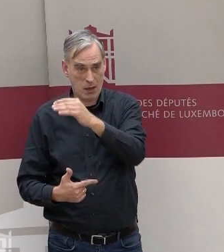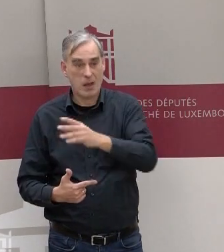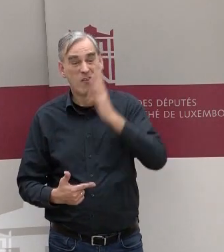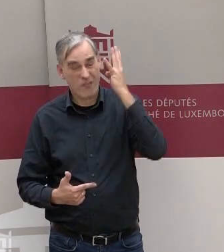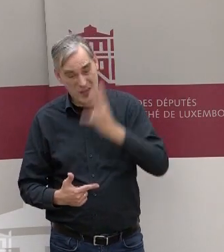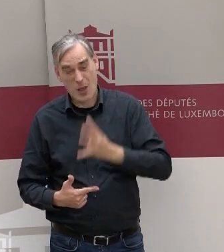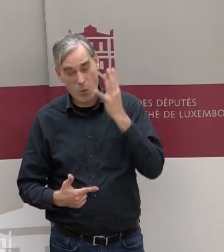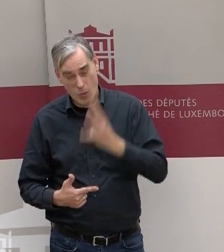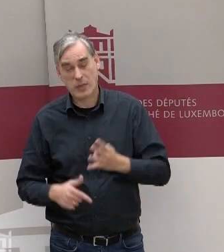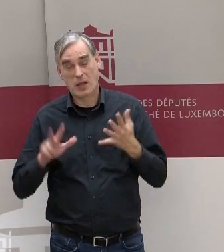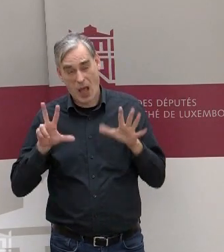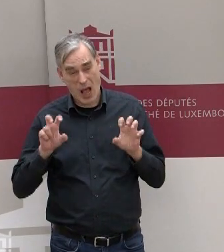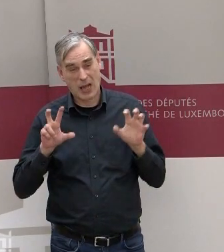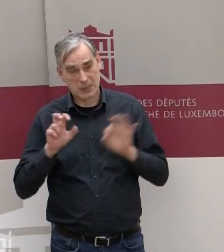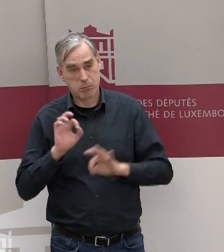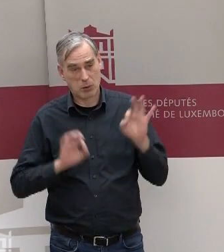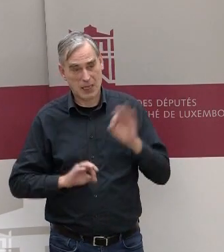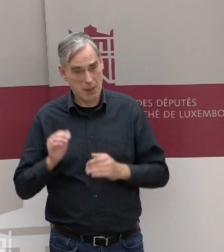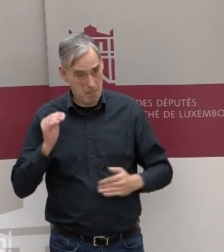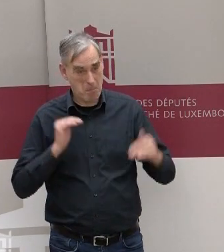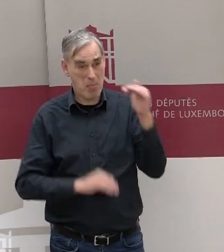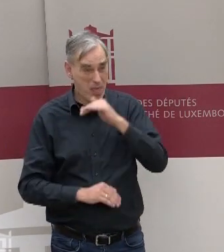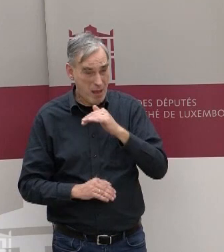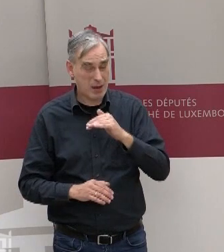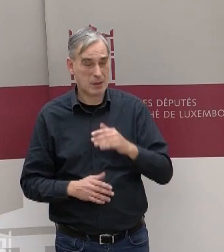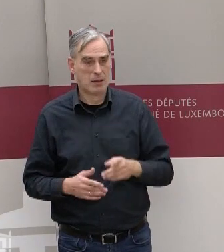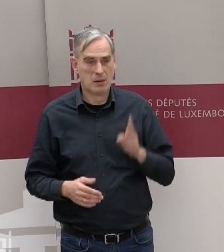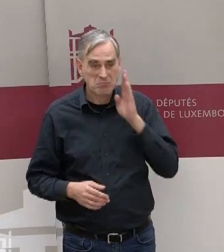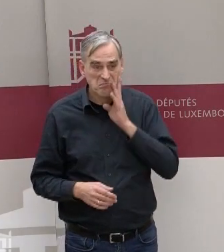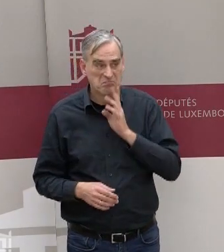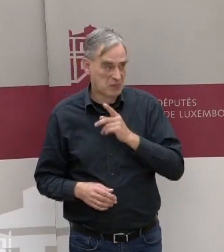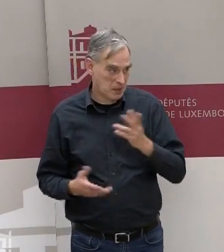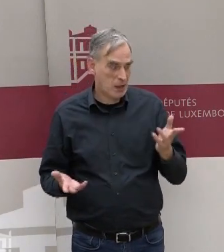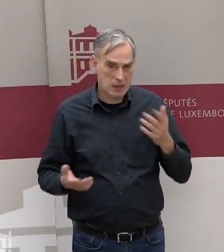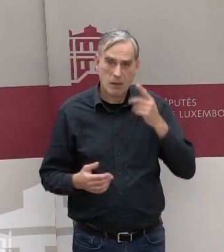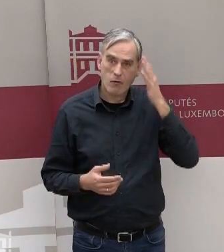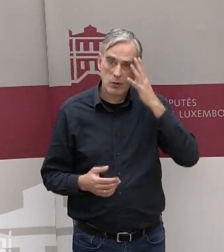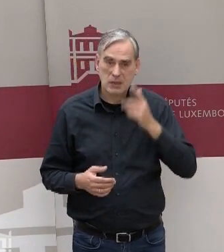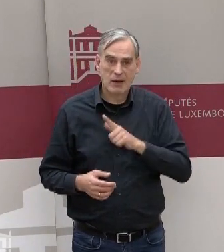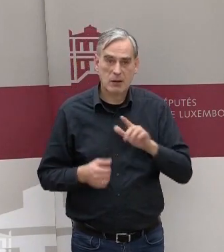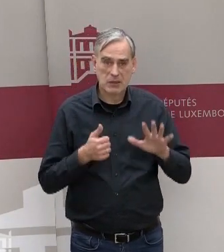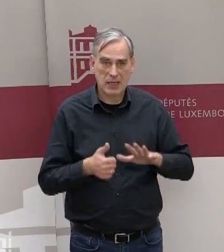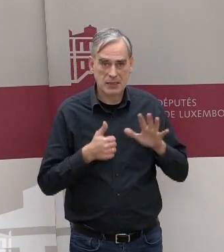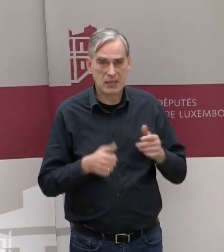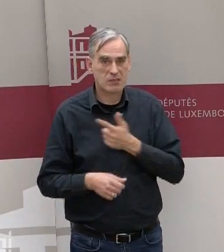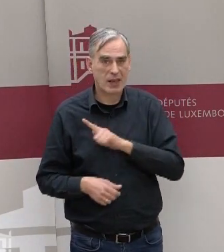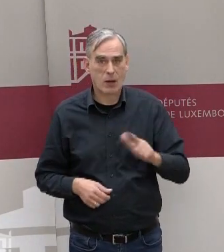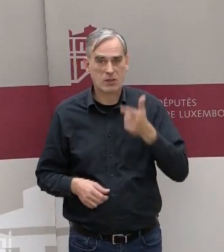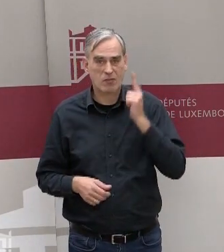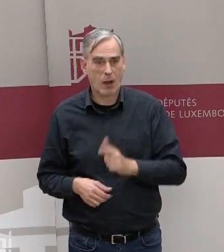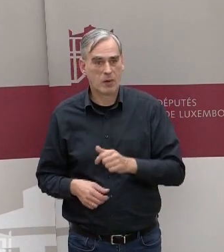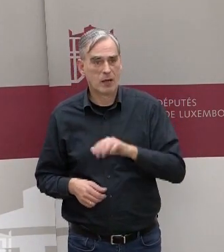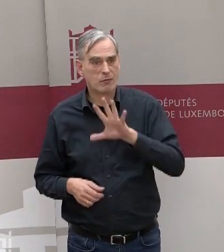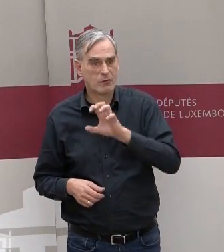480%, liebe Kolleginnen und Kollegen. Seit 2016 sind 2250 Wohnunitäten vom Fonds du Logement an